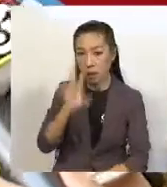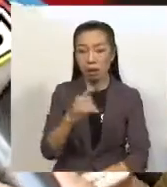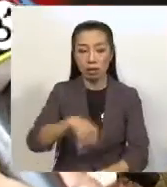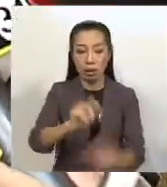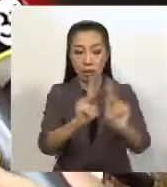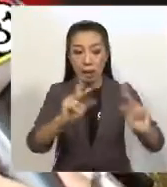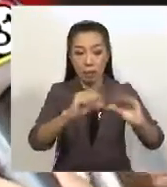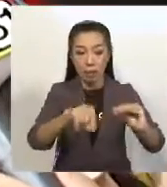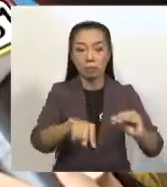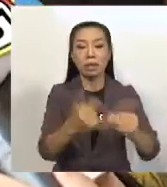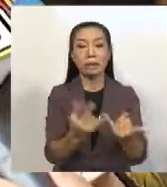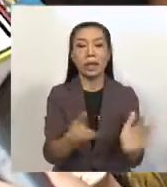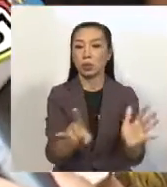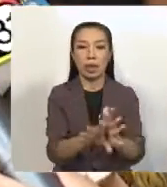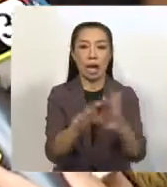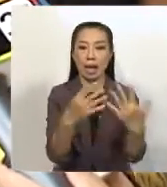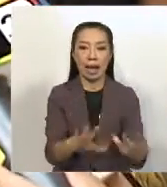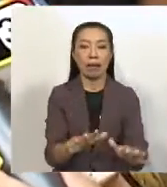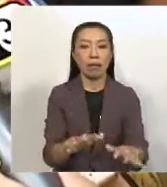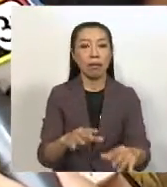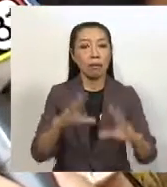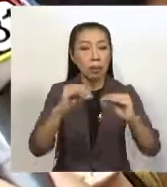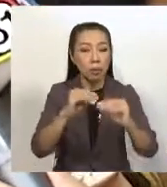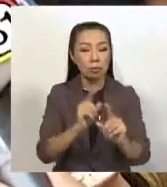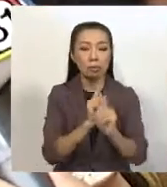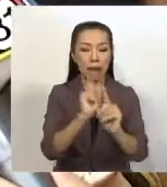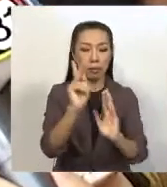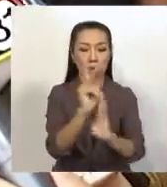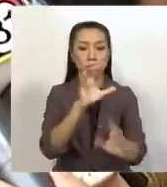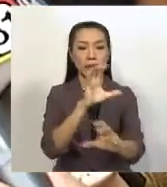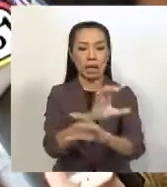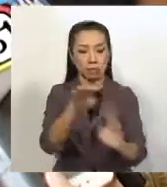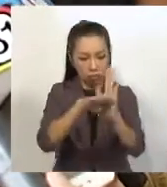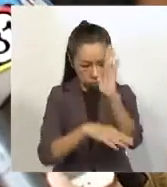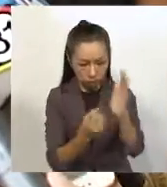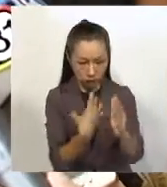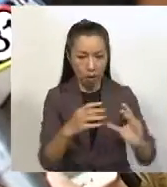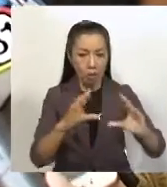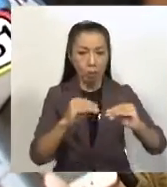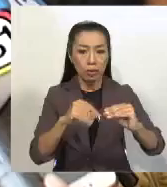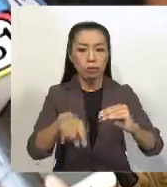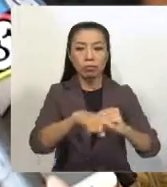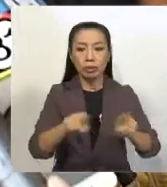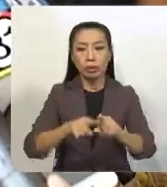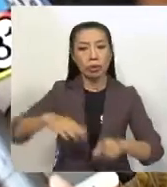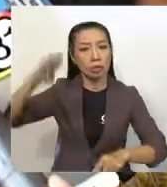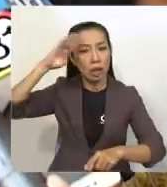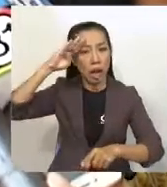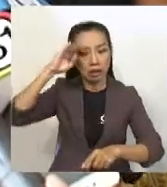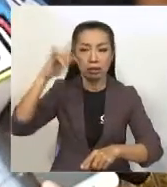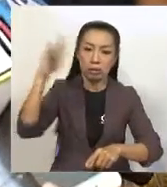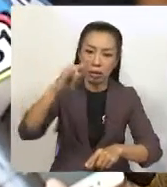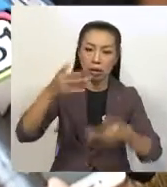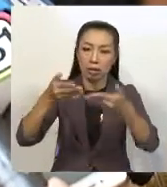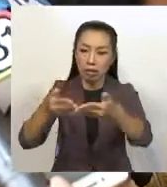มดังกล่าวเป็นครั้งสุดท้ายแล้วและประชุมตามข้อบังคับซึ่งเป็นการพิจารณาตามข้อเสนอของเหล่าทัพ